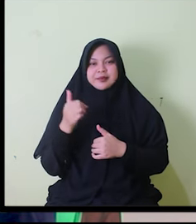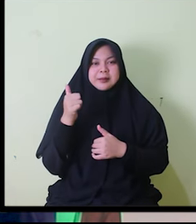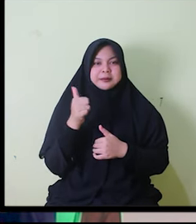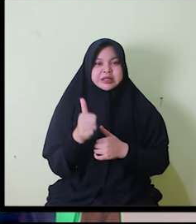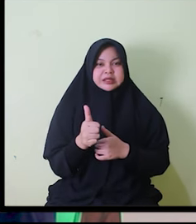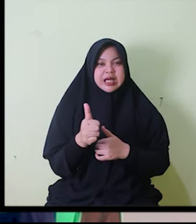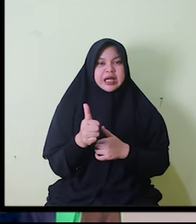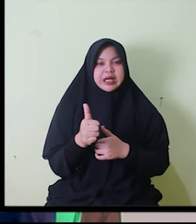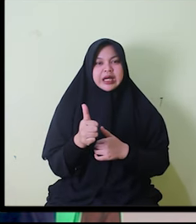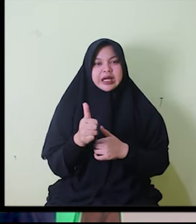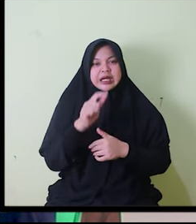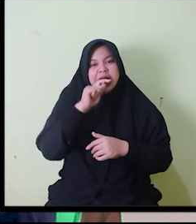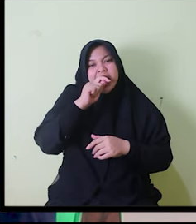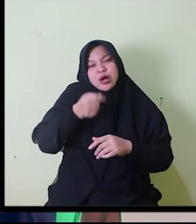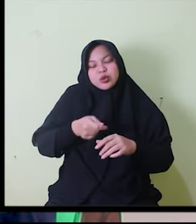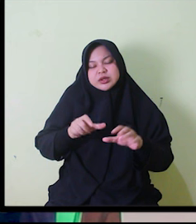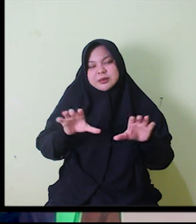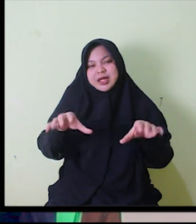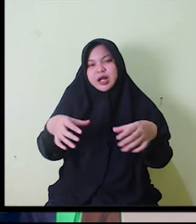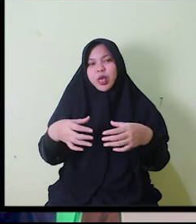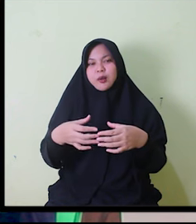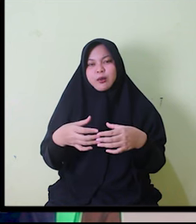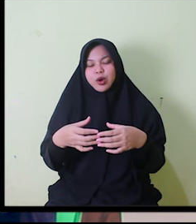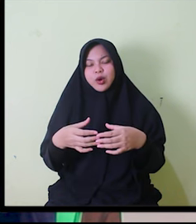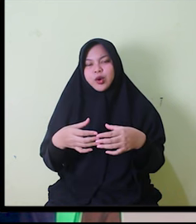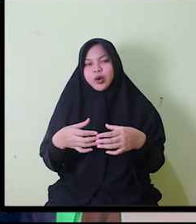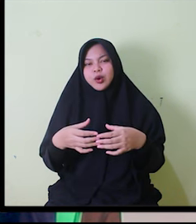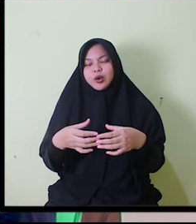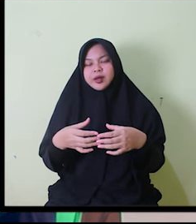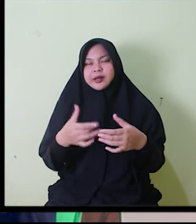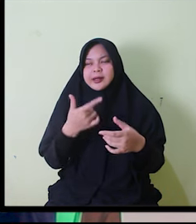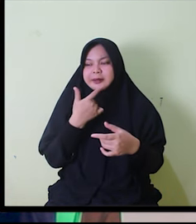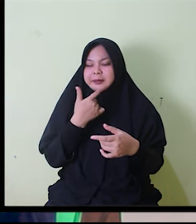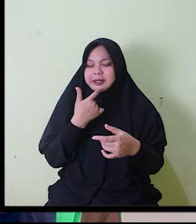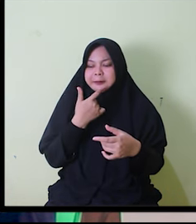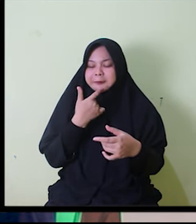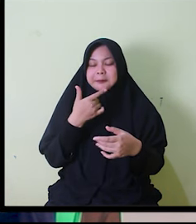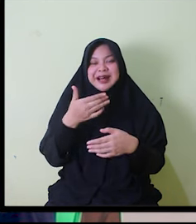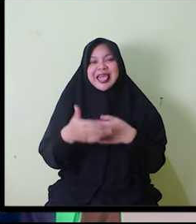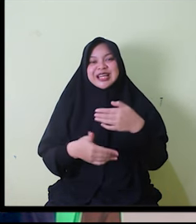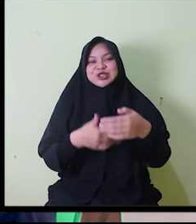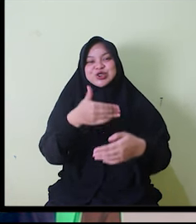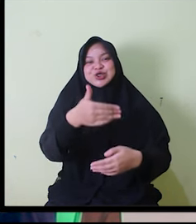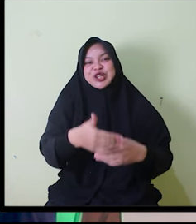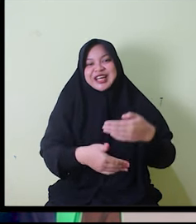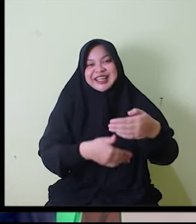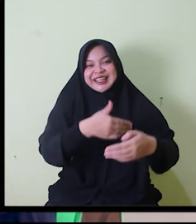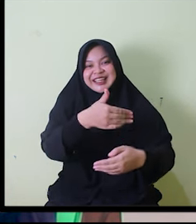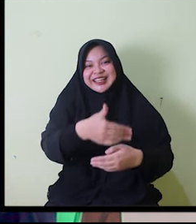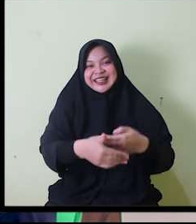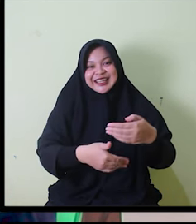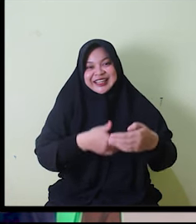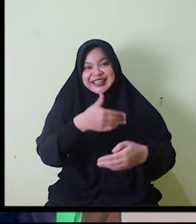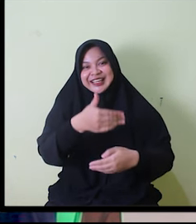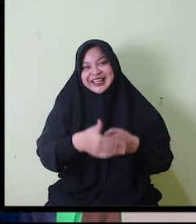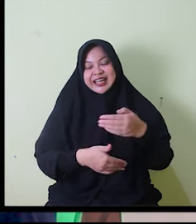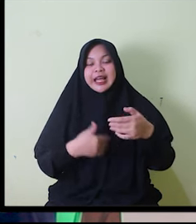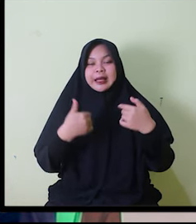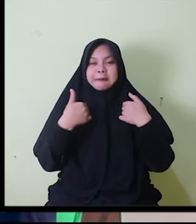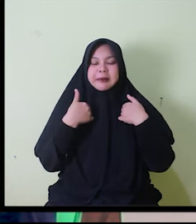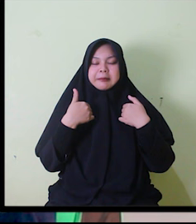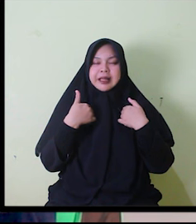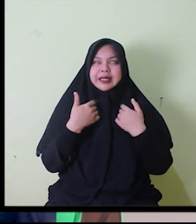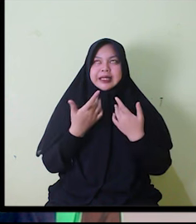dianggap sebuah kelompok yang apa namanya ya berkelanjutan lah memiliki memiliki